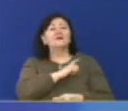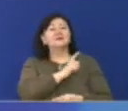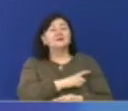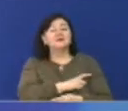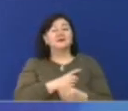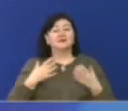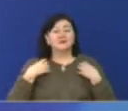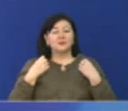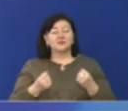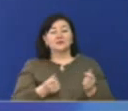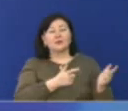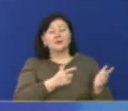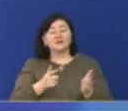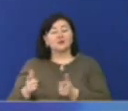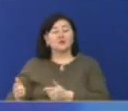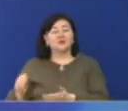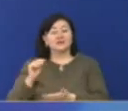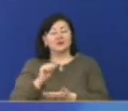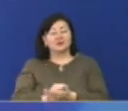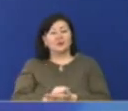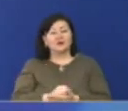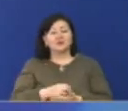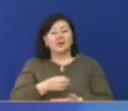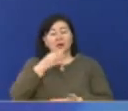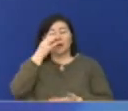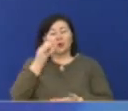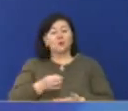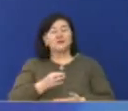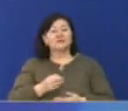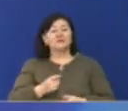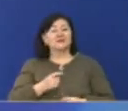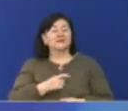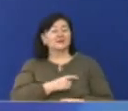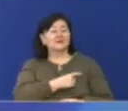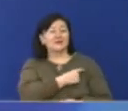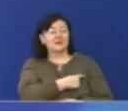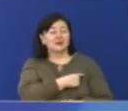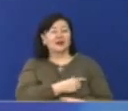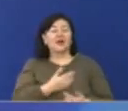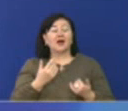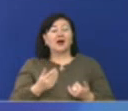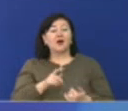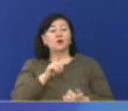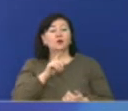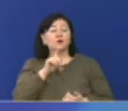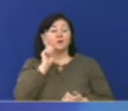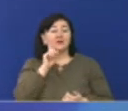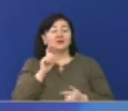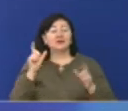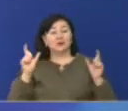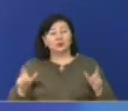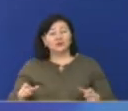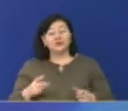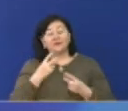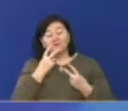как подготовкой занимаются высококвалифицированные тренеры. А у самих спортсменов замечается потенциал еще с детского возраста. Наша съемочная